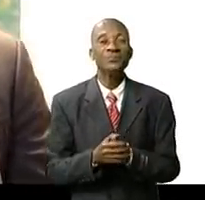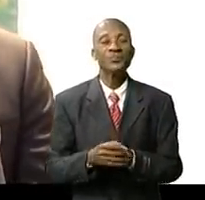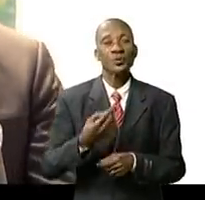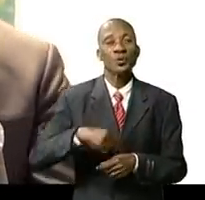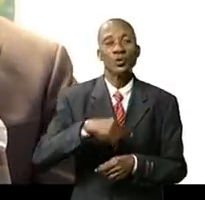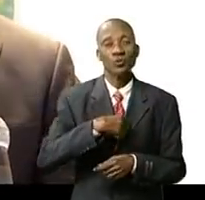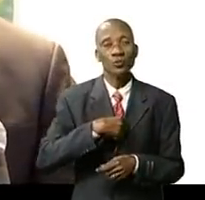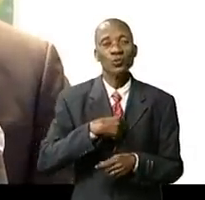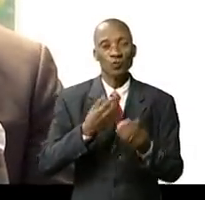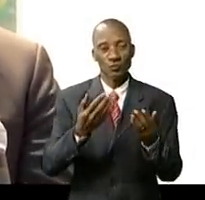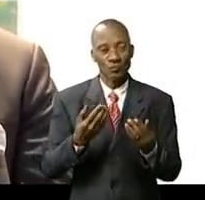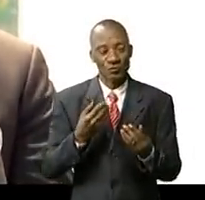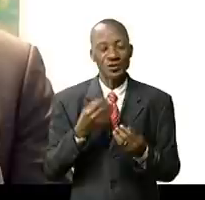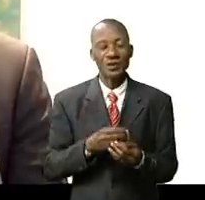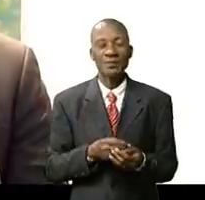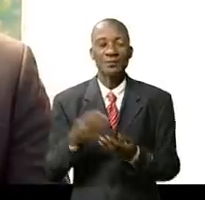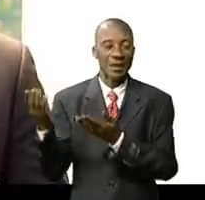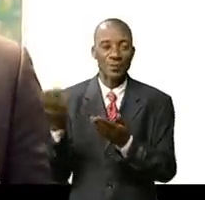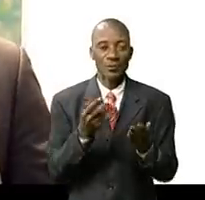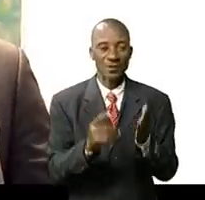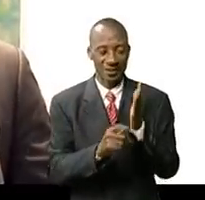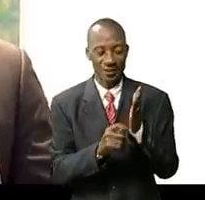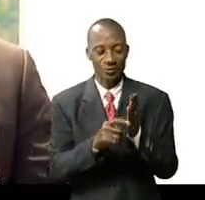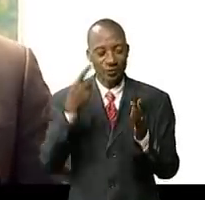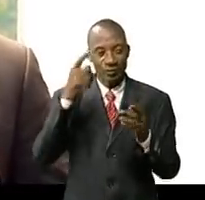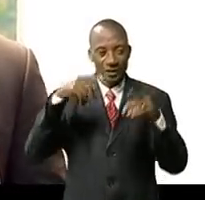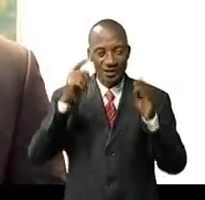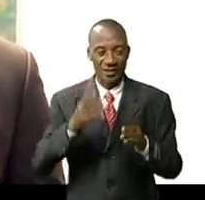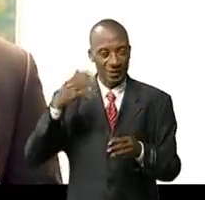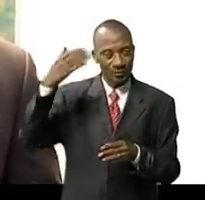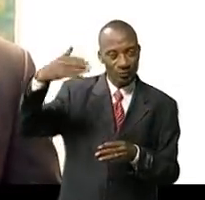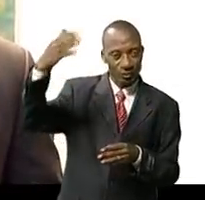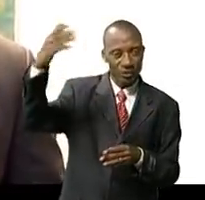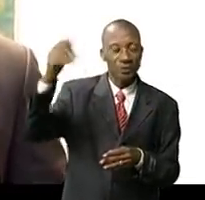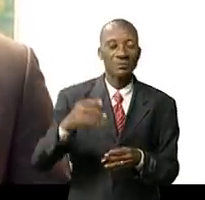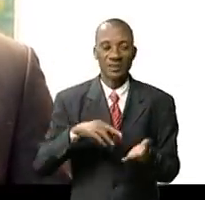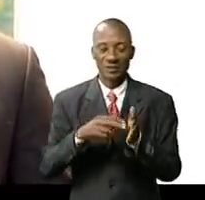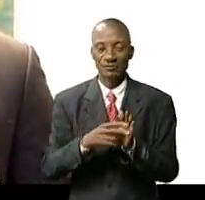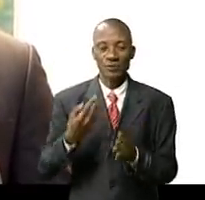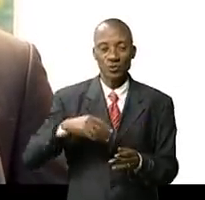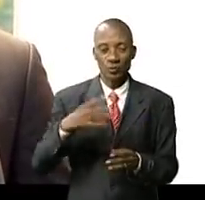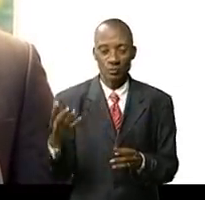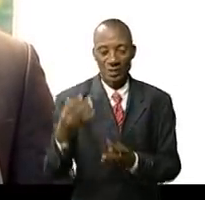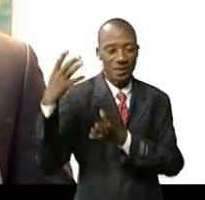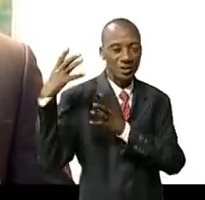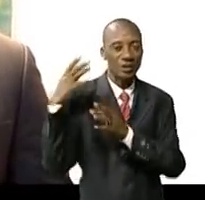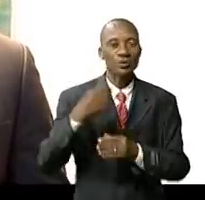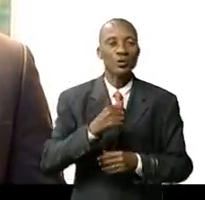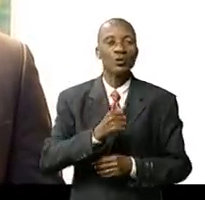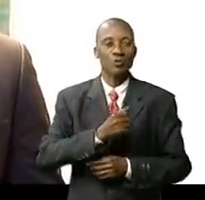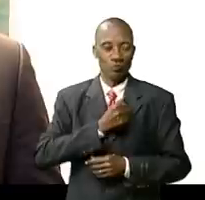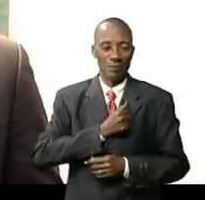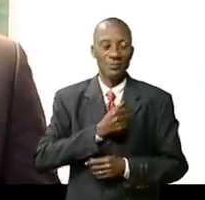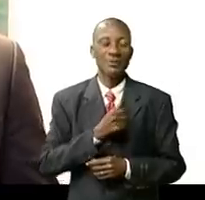leur technologie pour que nous puissions, dans les années qui vont suivre, continuer à nous prendre nous-mêmes en charge. Et ce